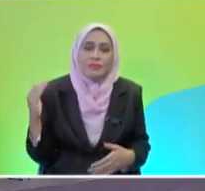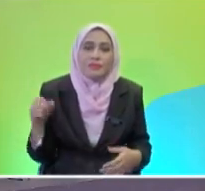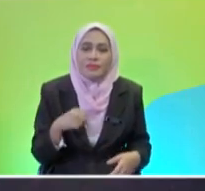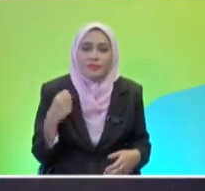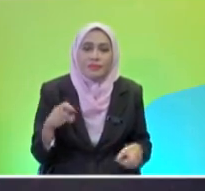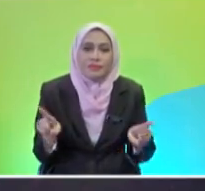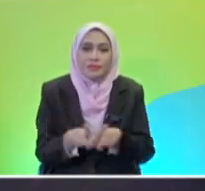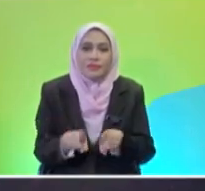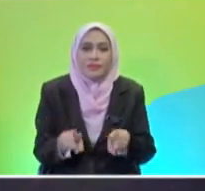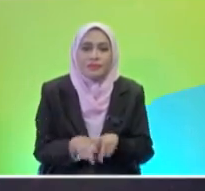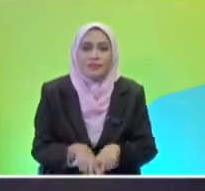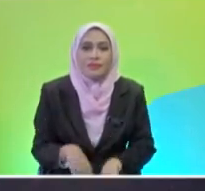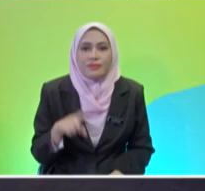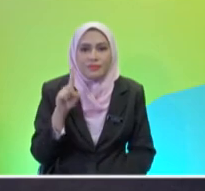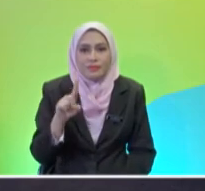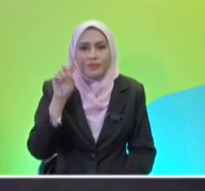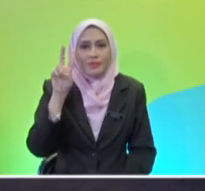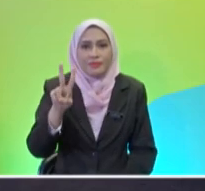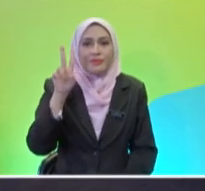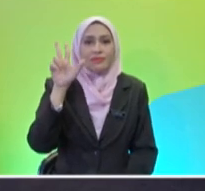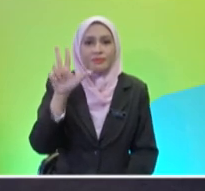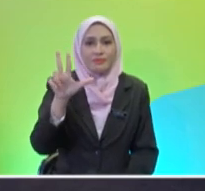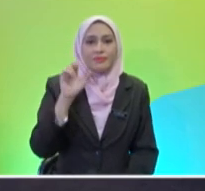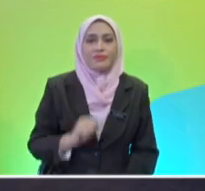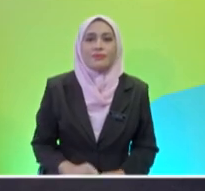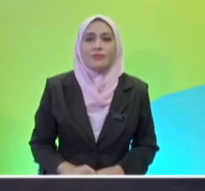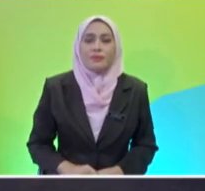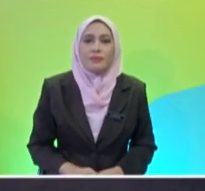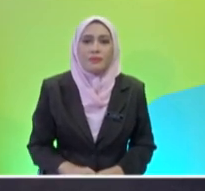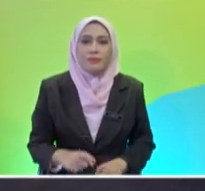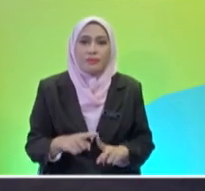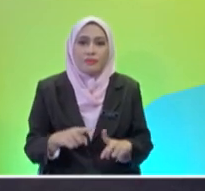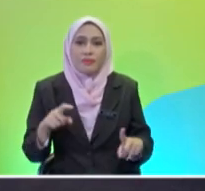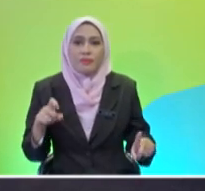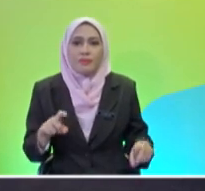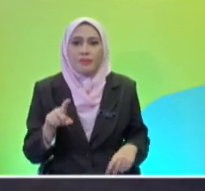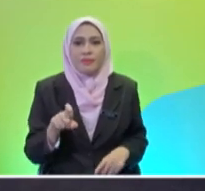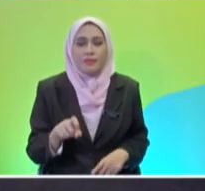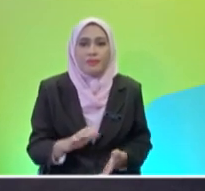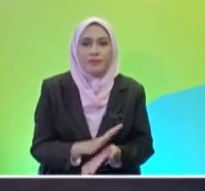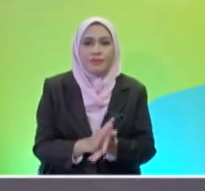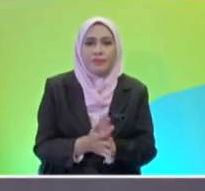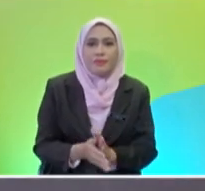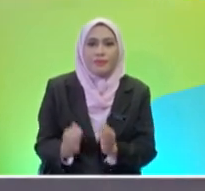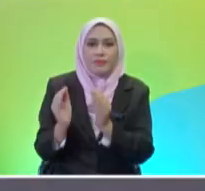Okey. Satu, dua, mula. Dari ulat